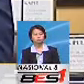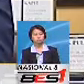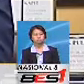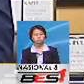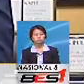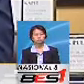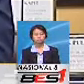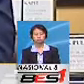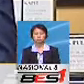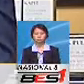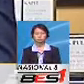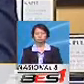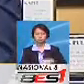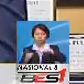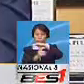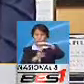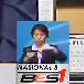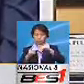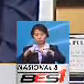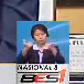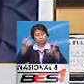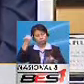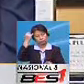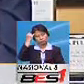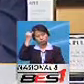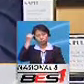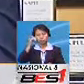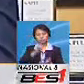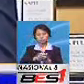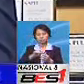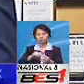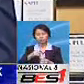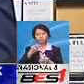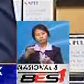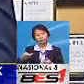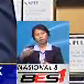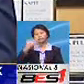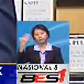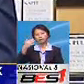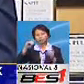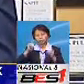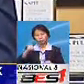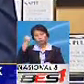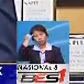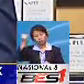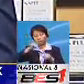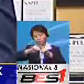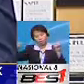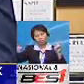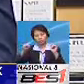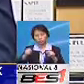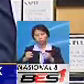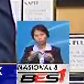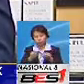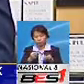skmm pada dasarnya berbeza pendapat itu perkara biasa saya telah katakan tadi kita boleh berbeza pendapat kita boleh mengurus